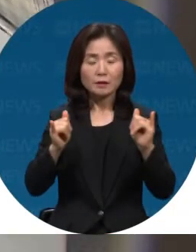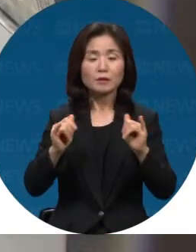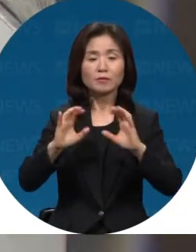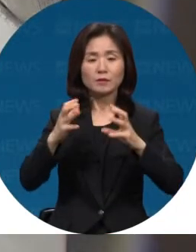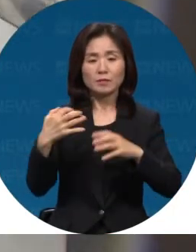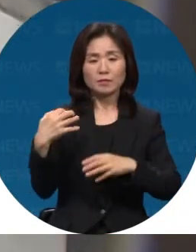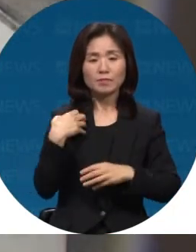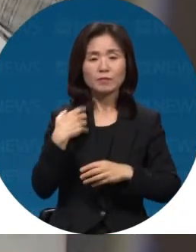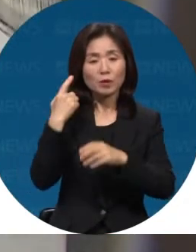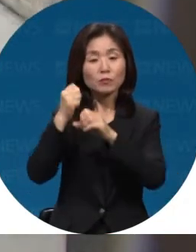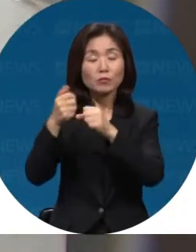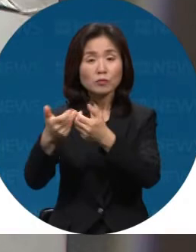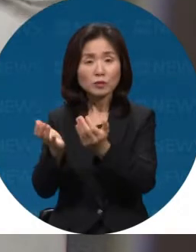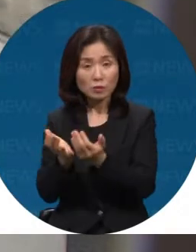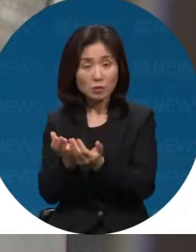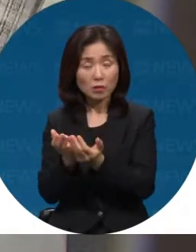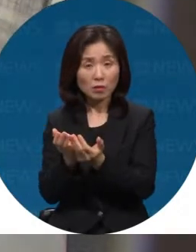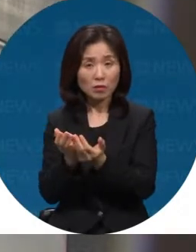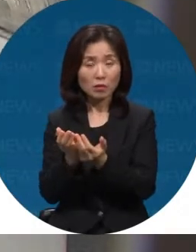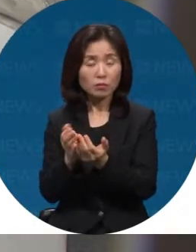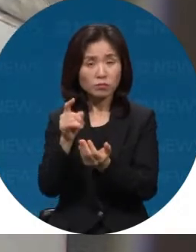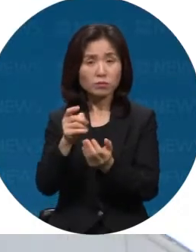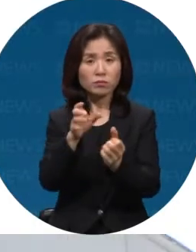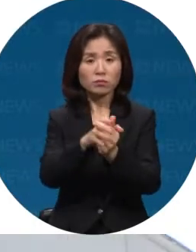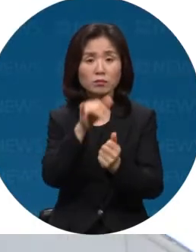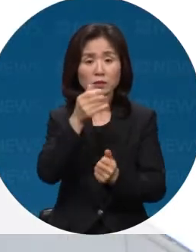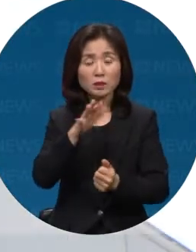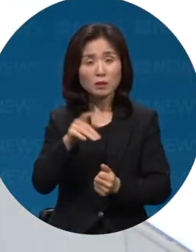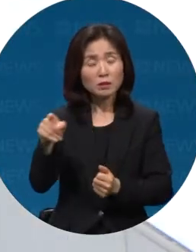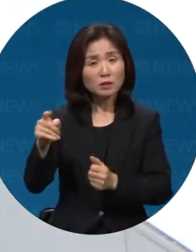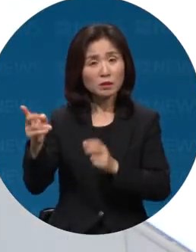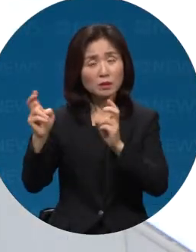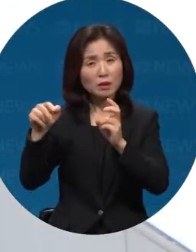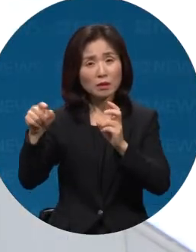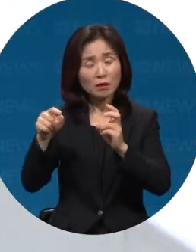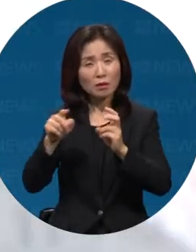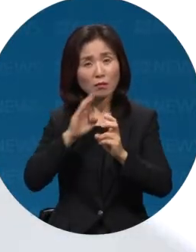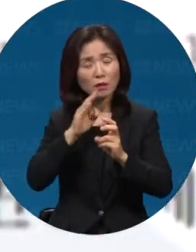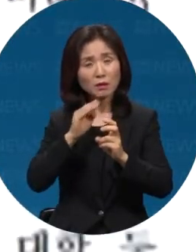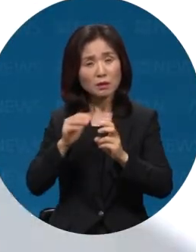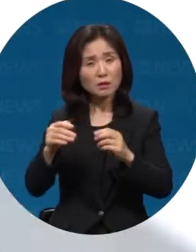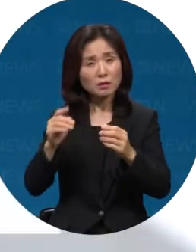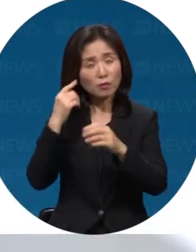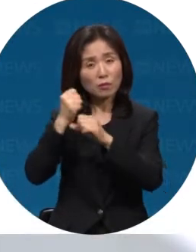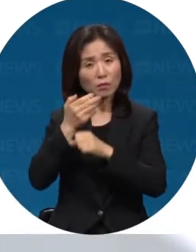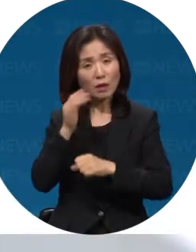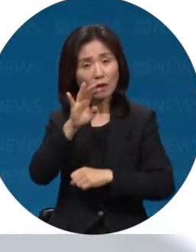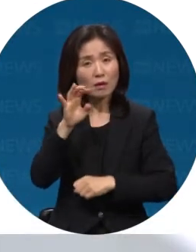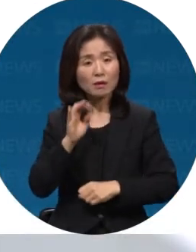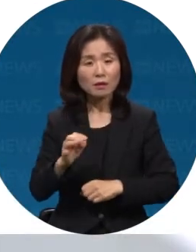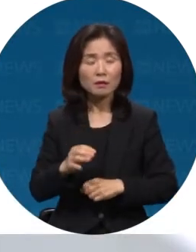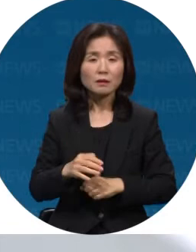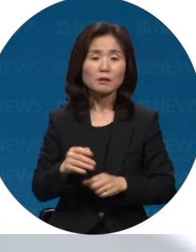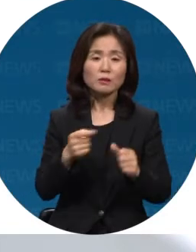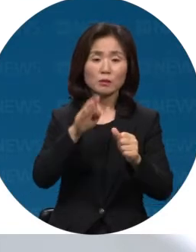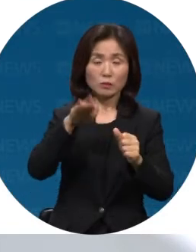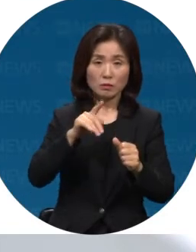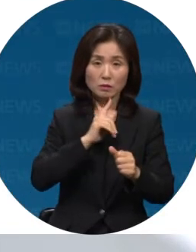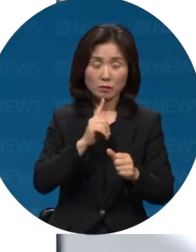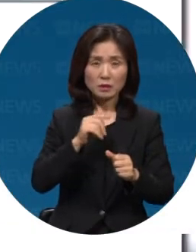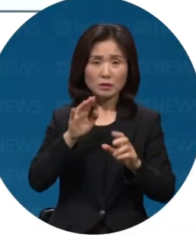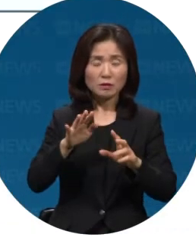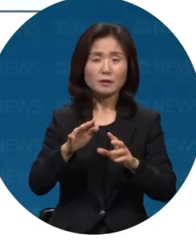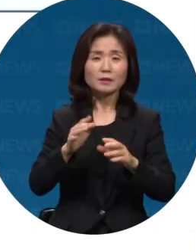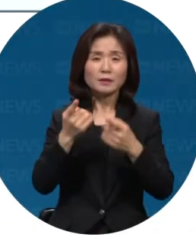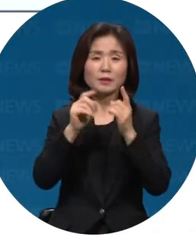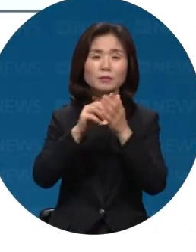여기가 과연 대입 정책 연구를 할 수 있을까 이에 대해 교육부는 이번 연구가 대입제도 개편안을 위한 기초 연구